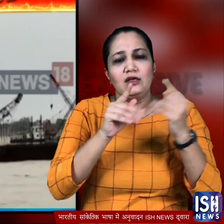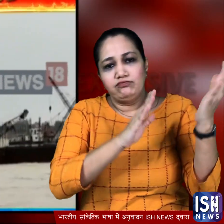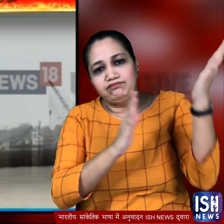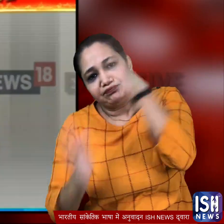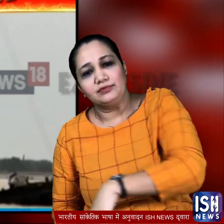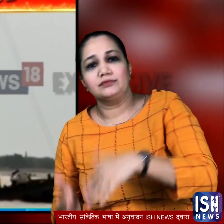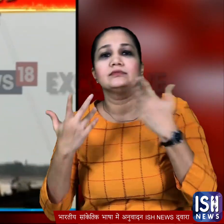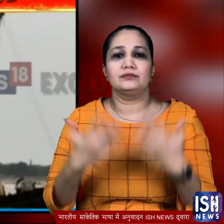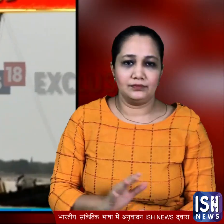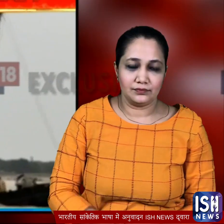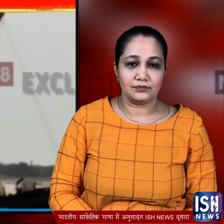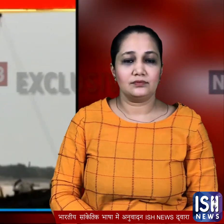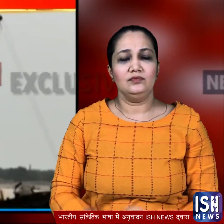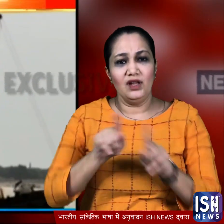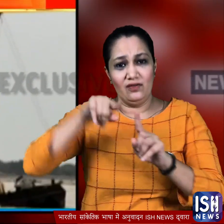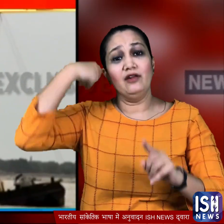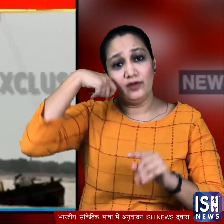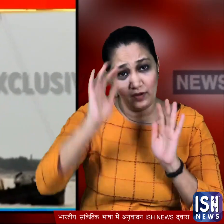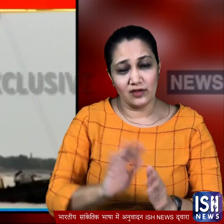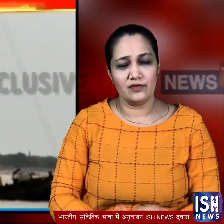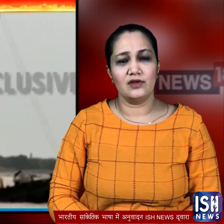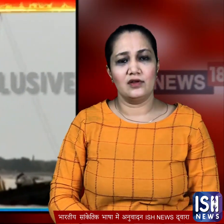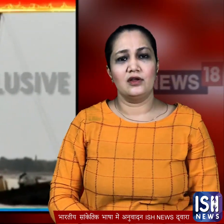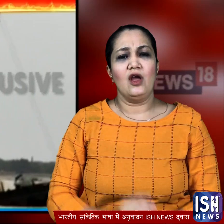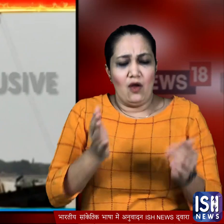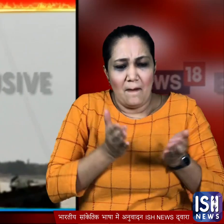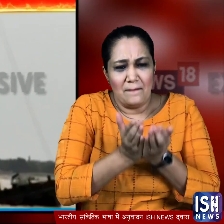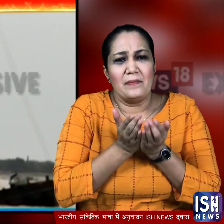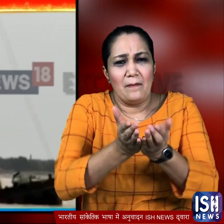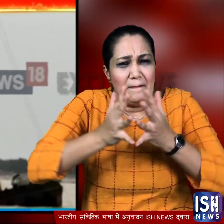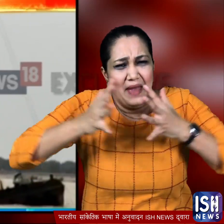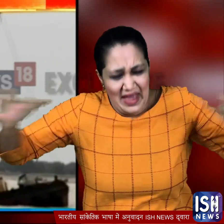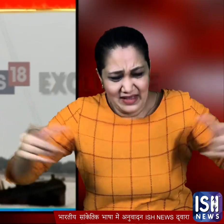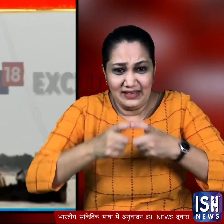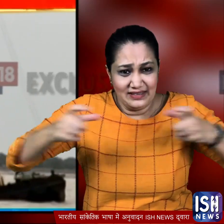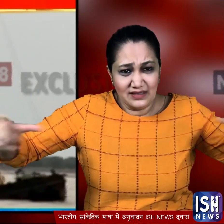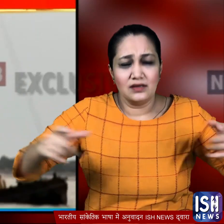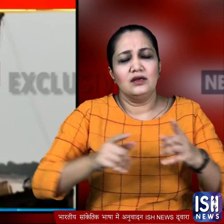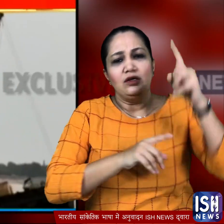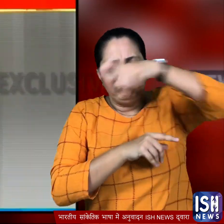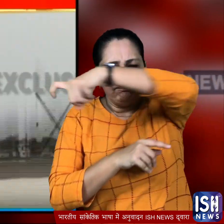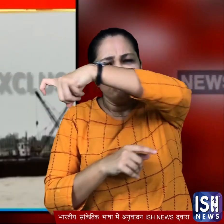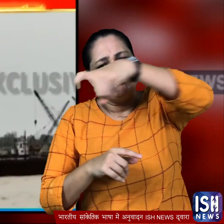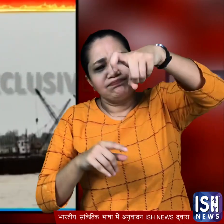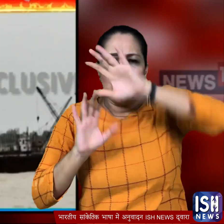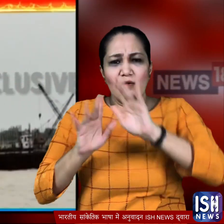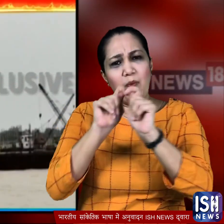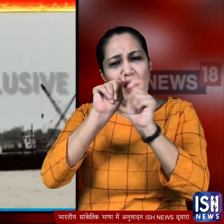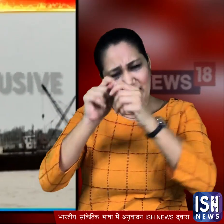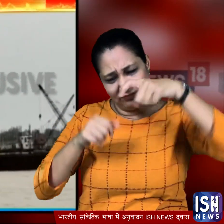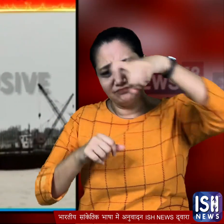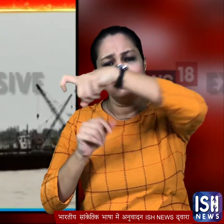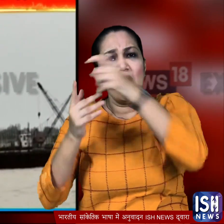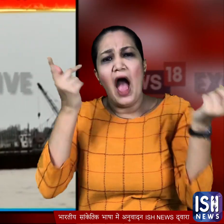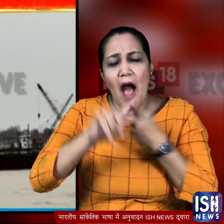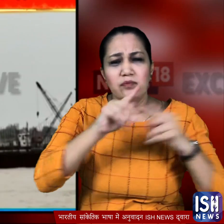पलटकर डूब गई। इस घटना का एक वीडियो भी सामने आया, जिसमें एक बड़ी नाव पर रखी गई वो क्रेन वहां काम में जुटी दिखाई दी। लेकिन तभी तेज हवाओं